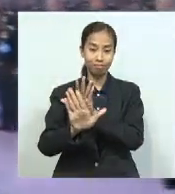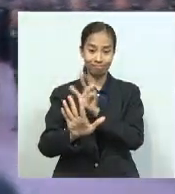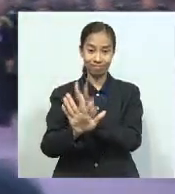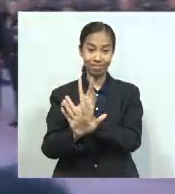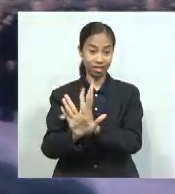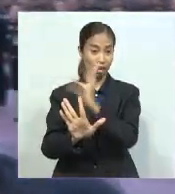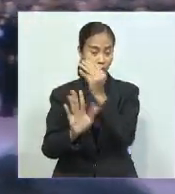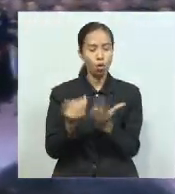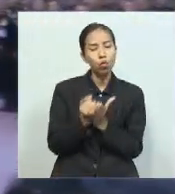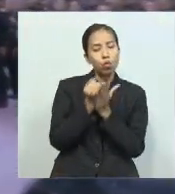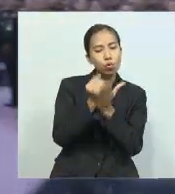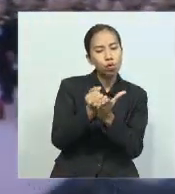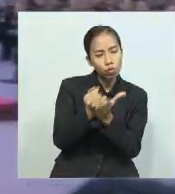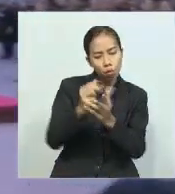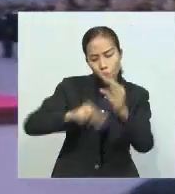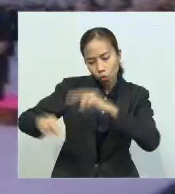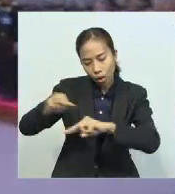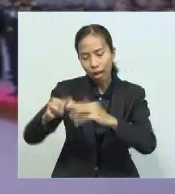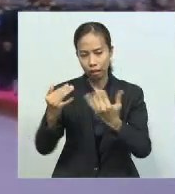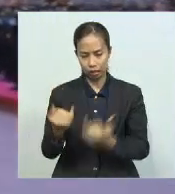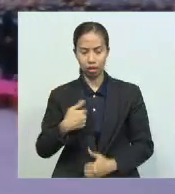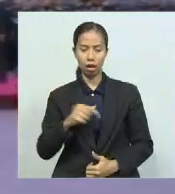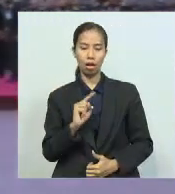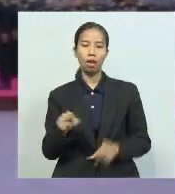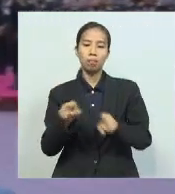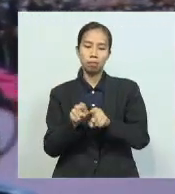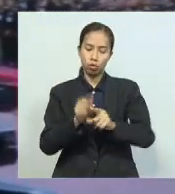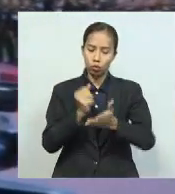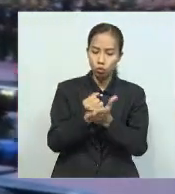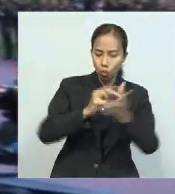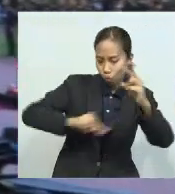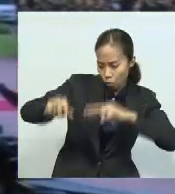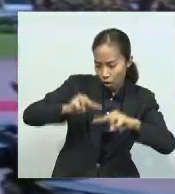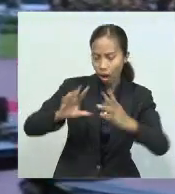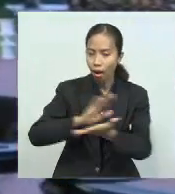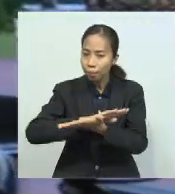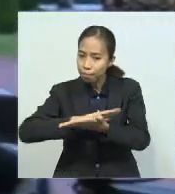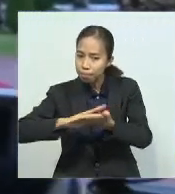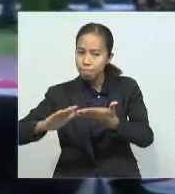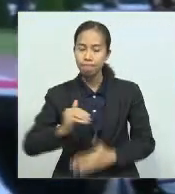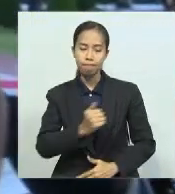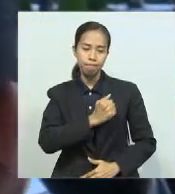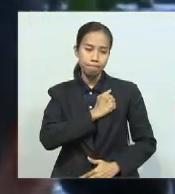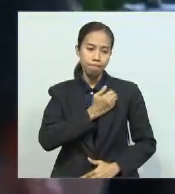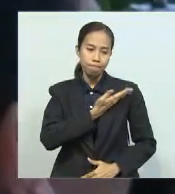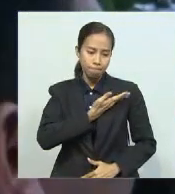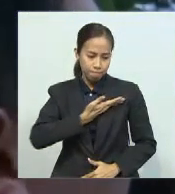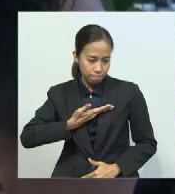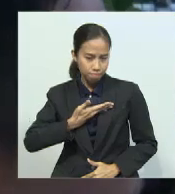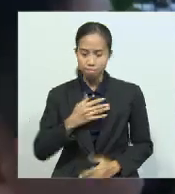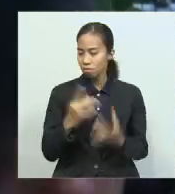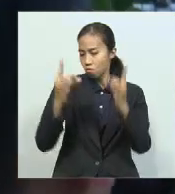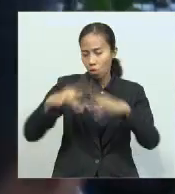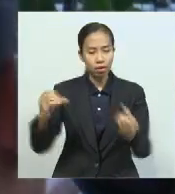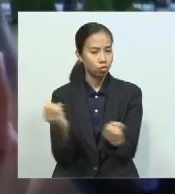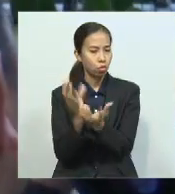จีนบุรีพร้อมระบุว่าเป็นผู้ปฏิบัติหน้าที่รักษาความสงบเรียบร้อยที่มีระเบียบอดทนอดกลั้นไม่ทำให้เกิดความ